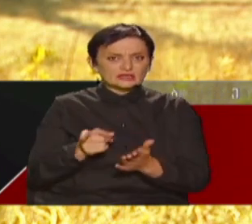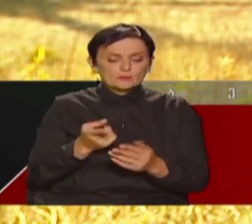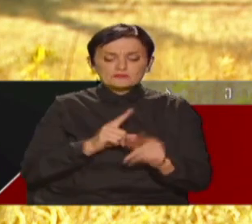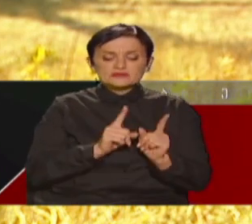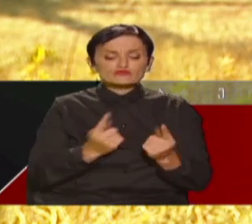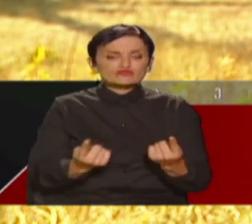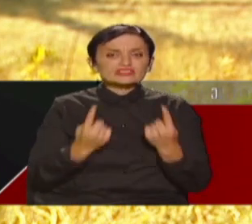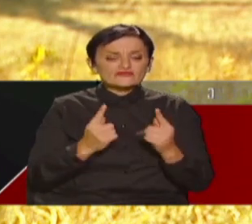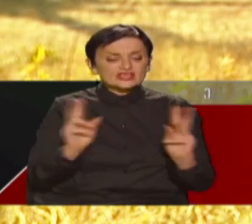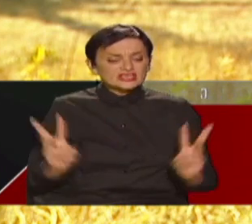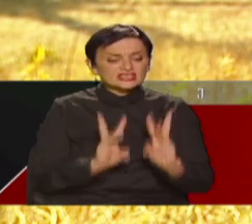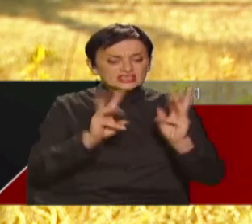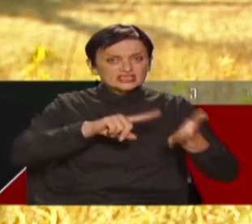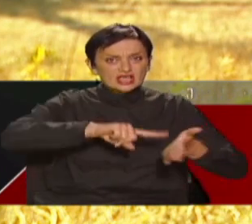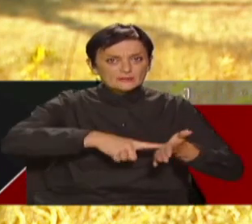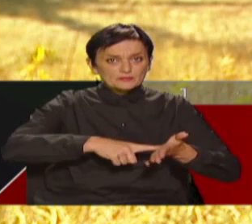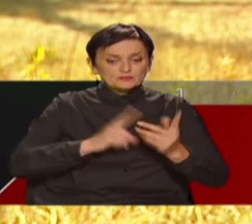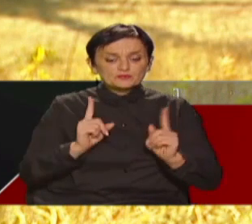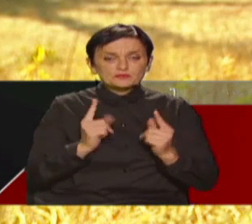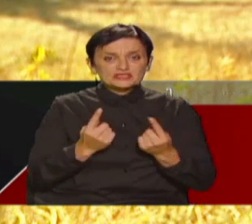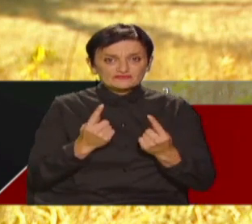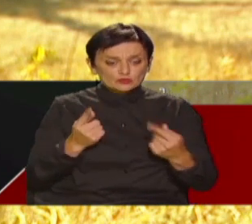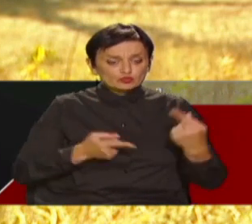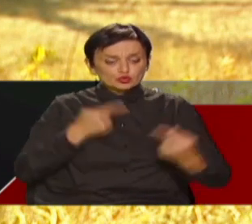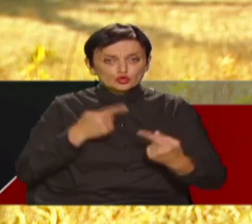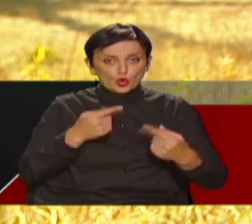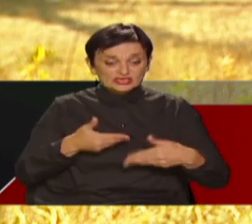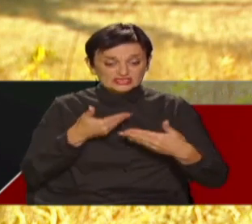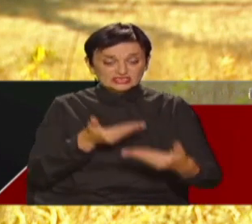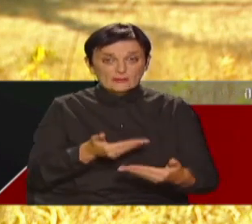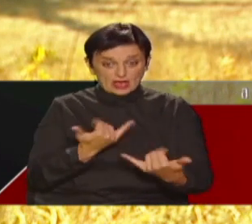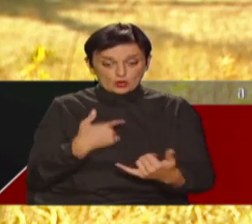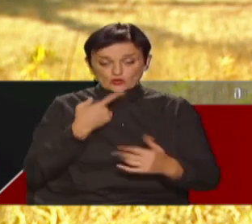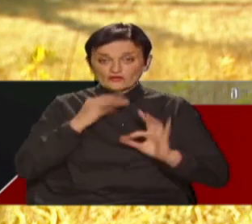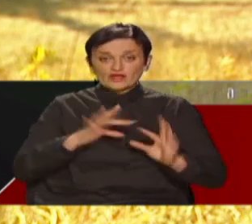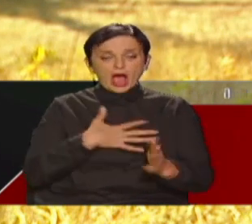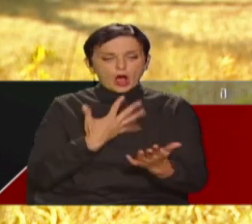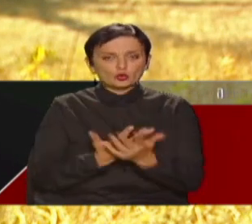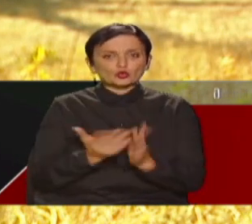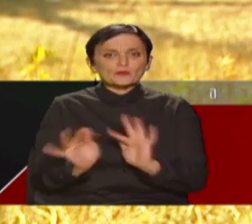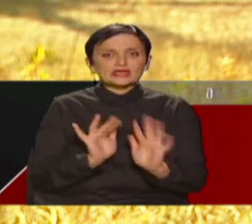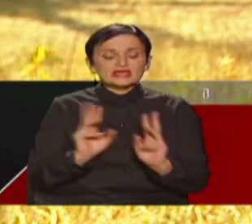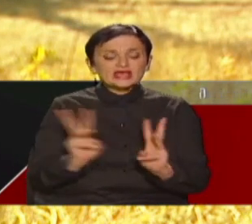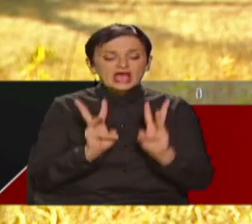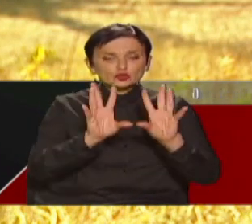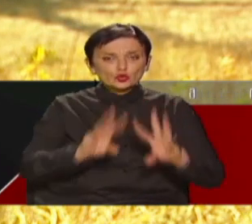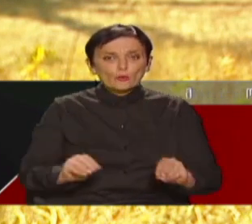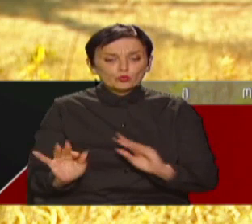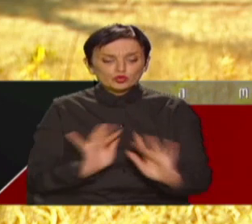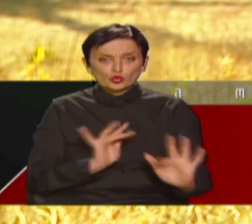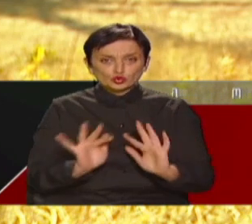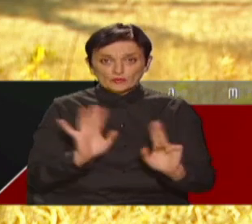მსგავსი მსხვილი კერების მსხვილ კერებთან ბრძოლის წინააღმდეგ ამ წუთებში, როგორც გითხარით, აქტიურად მიმდინარეობს Hanzris krobis procesi